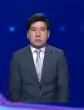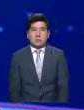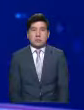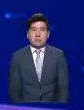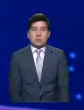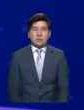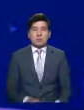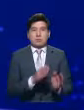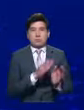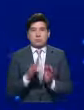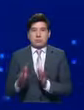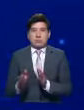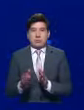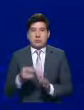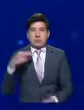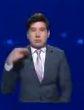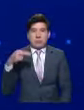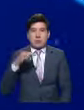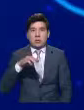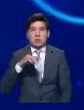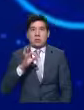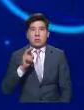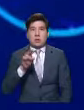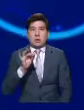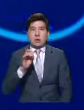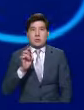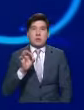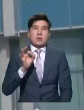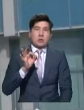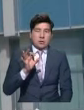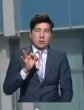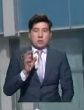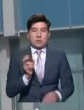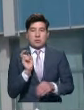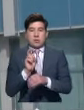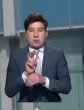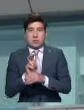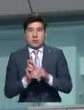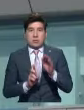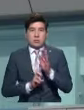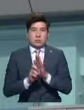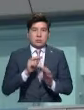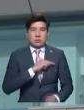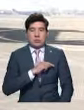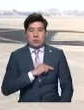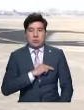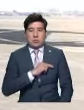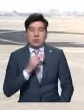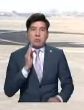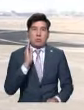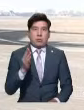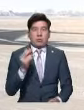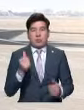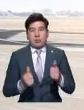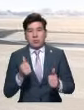Енді рет-ретімен президент Қасым-Жомарт Тоқаев Қазан қаласына жұмыс сапарымен барды. Мемлекет басшысы болашақтың ойындары халықаралық турнирінің